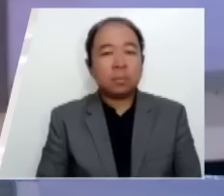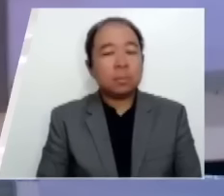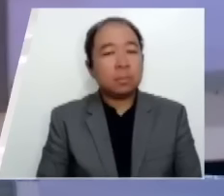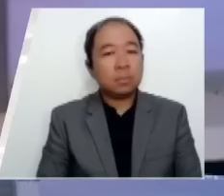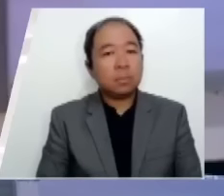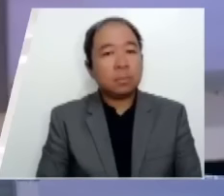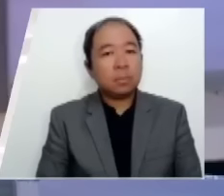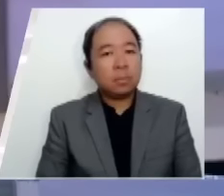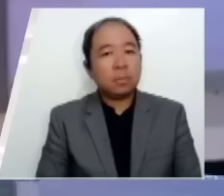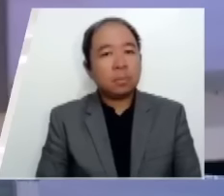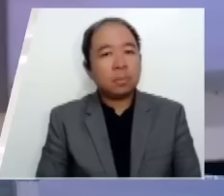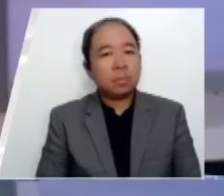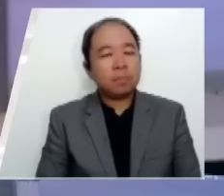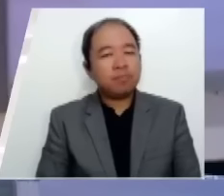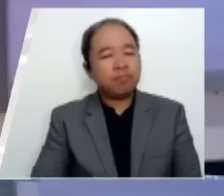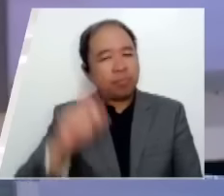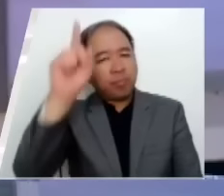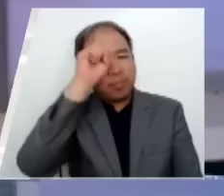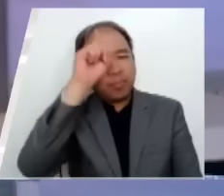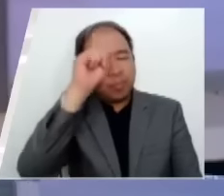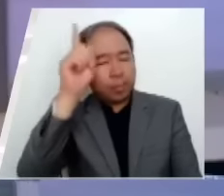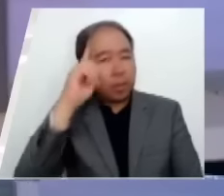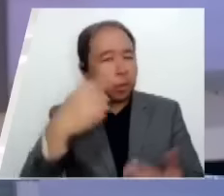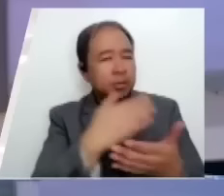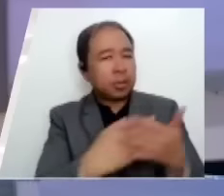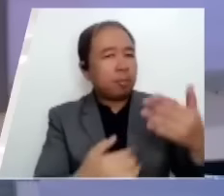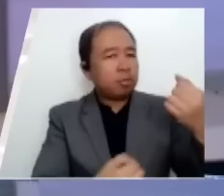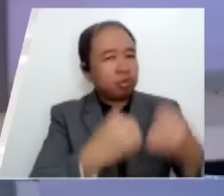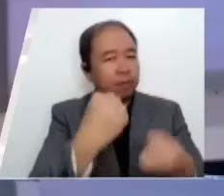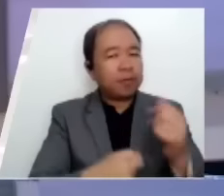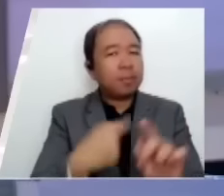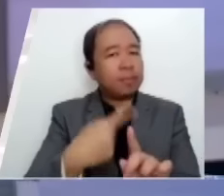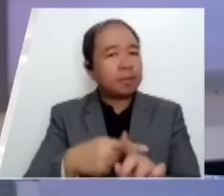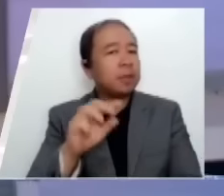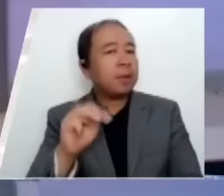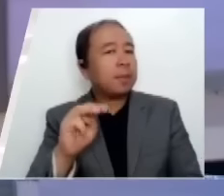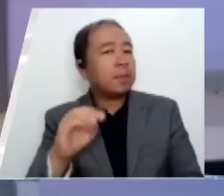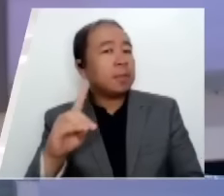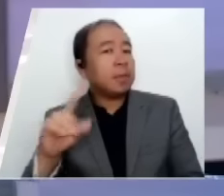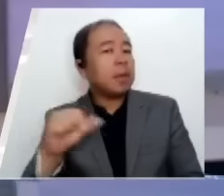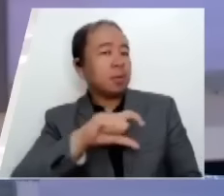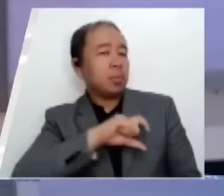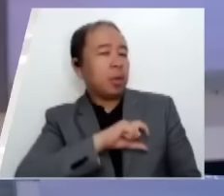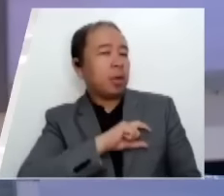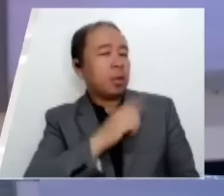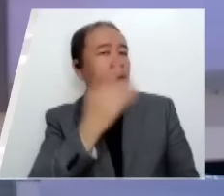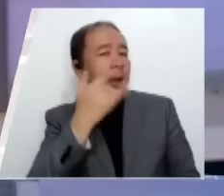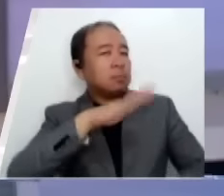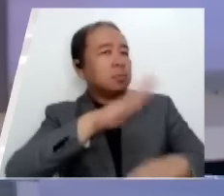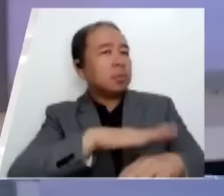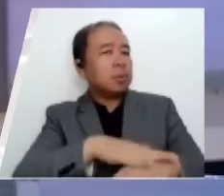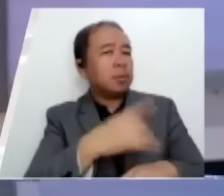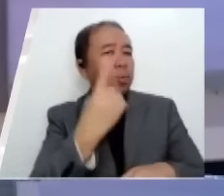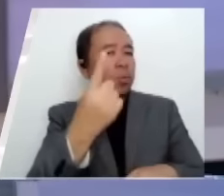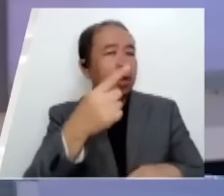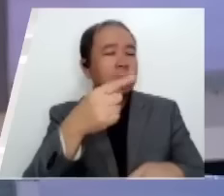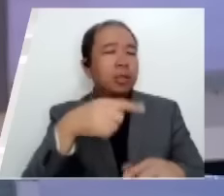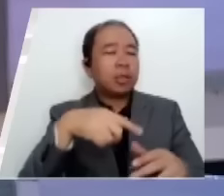Nagkainita ng ilang driver at MMDA enforcer matapos sitahin ang isang tricycle terminal sa